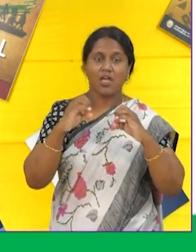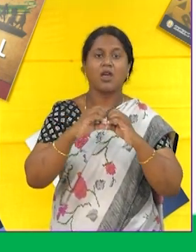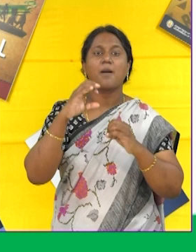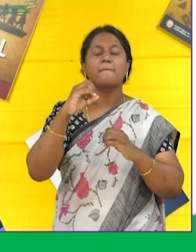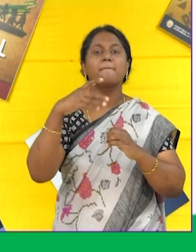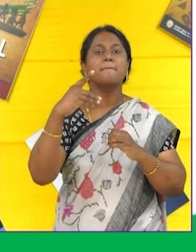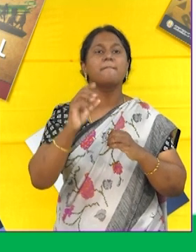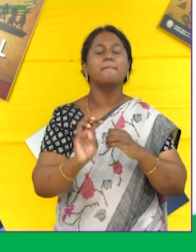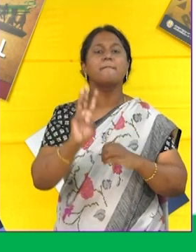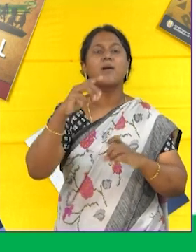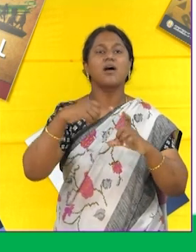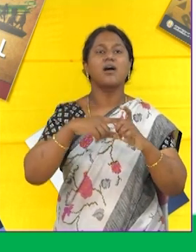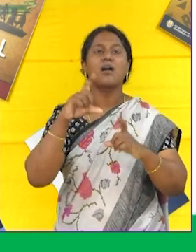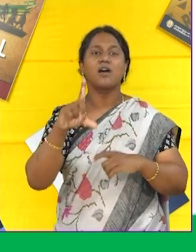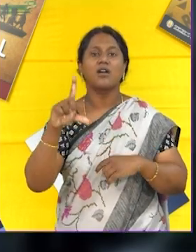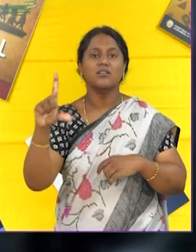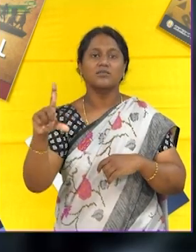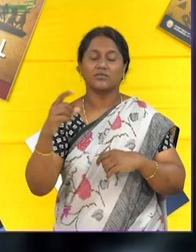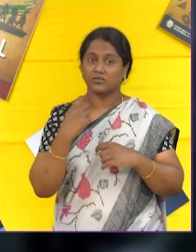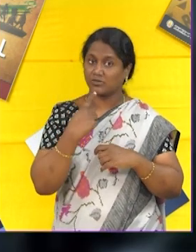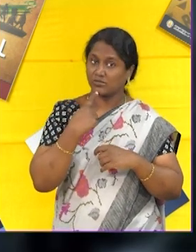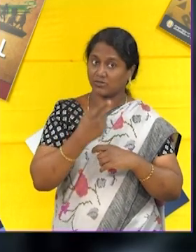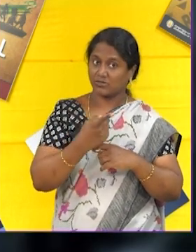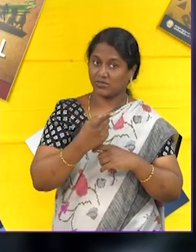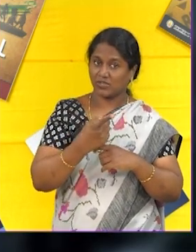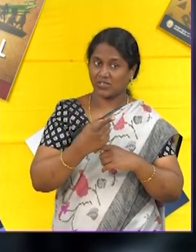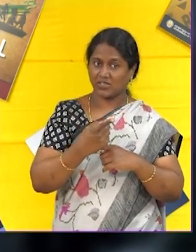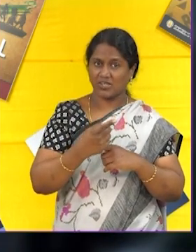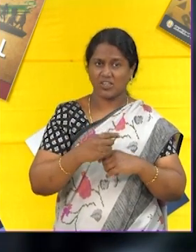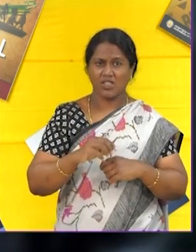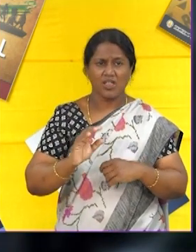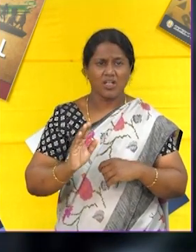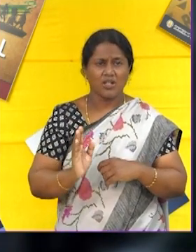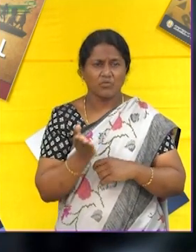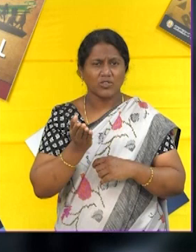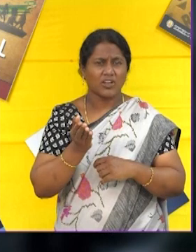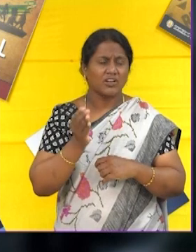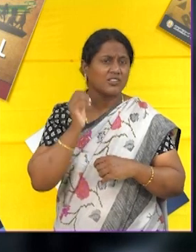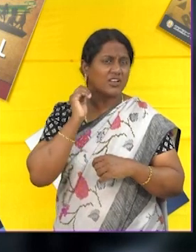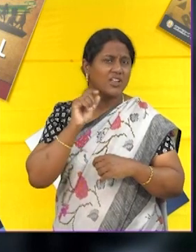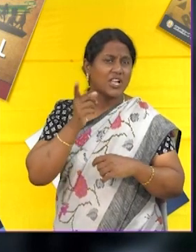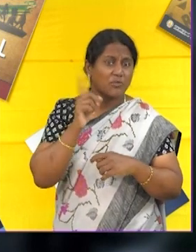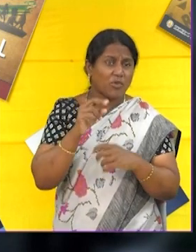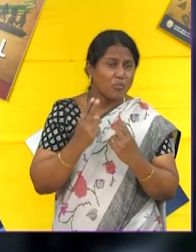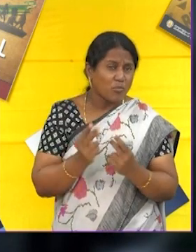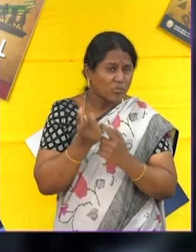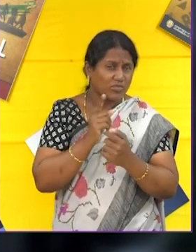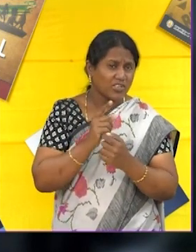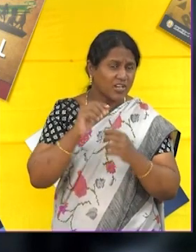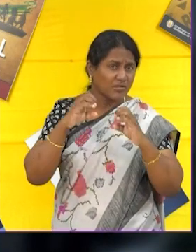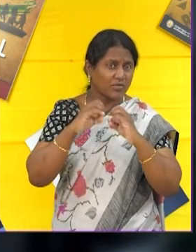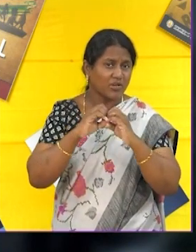extension phone by his bed. போர்ட்வெல் ஆரம்பத்தில் எங்கள் வீட்டில் பர்க்லர்ஸ் இருக்குது அப்படின்னு நினச்சிட்டு அவரோட எக்ஸ்டென்ஷன்